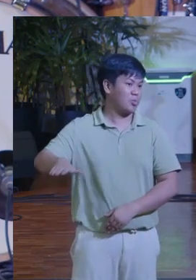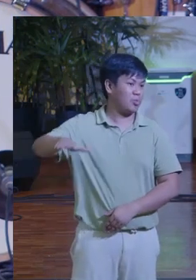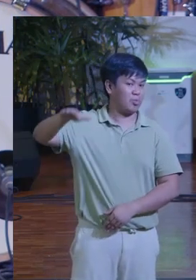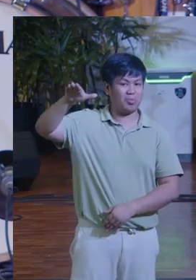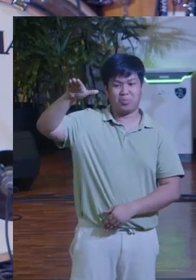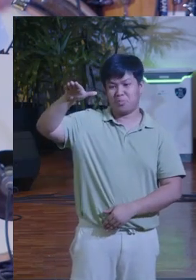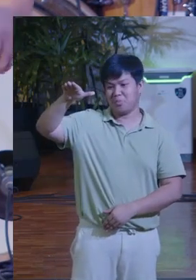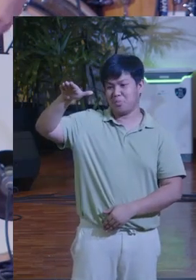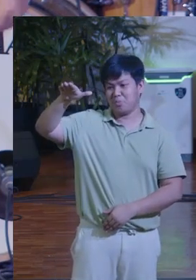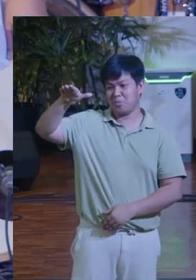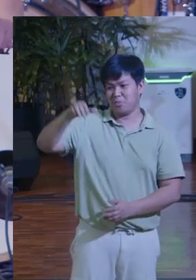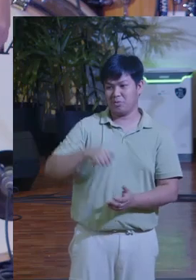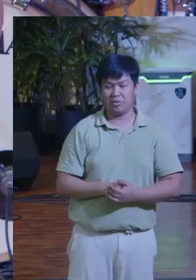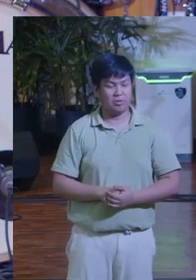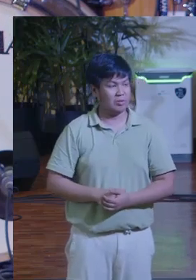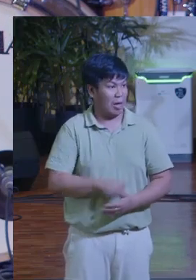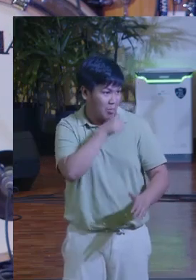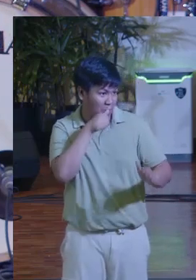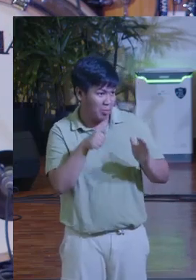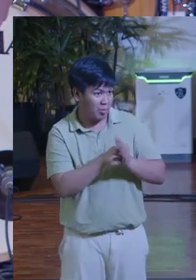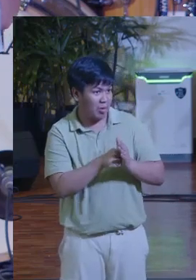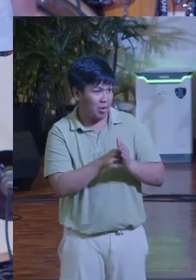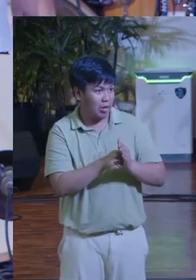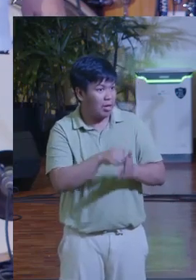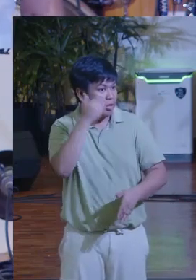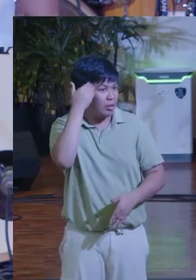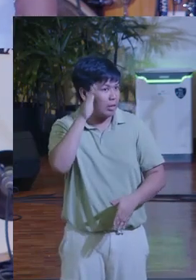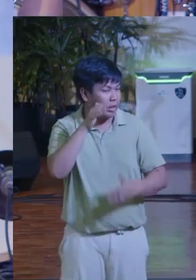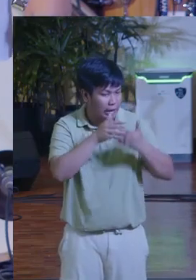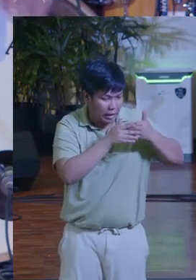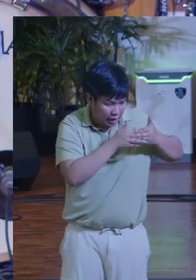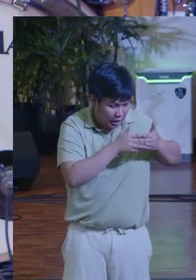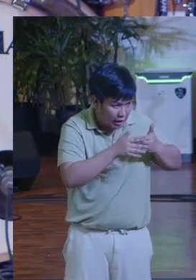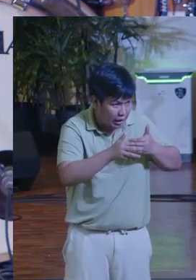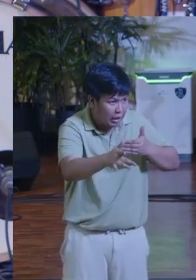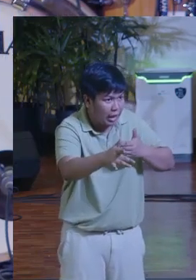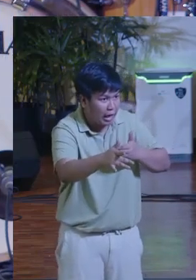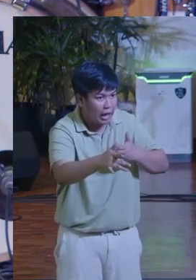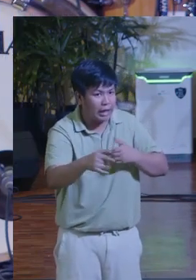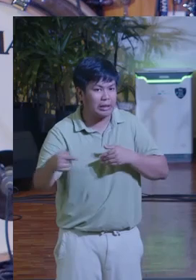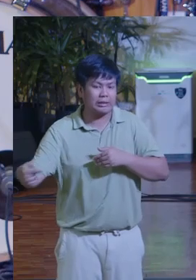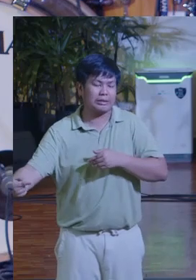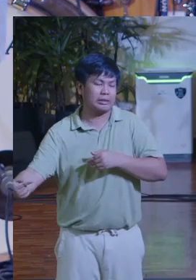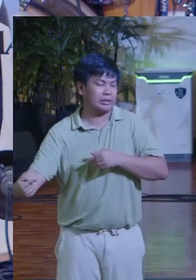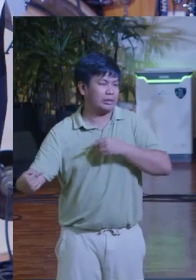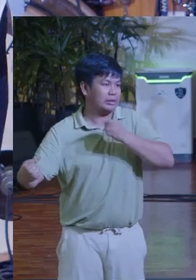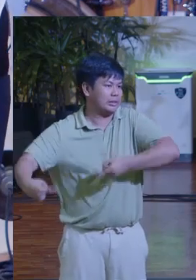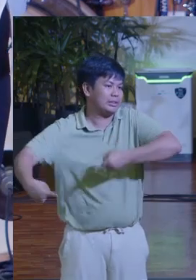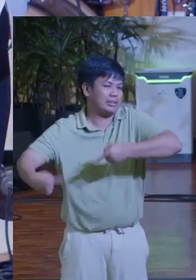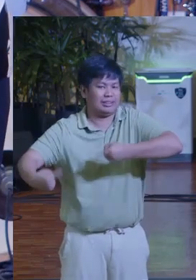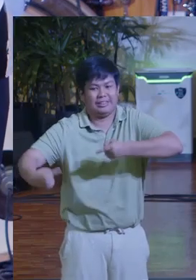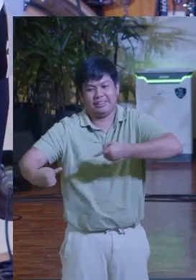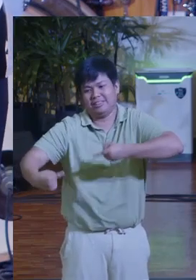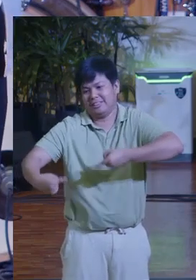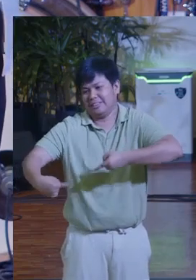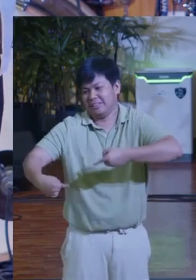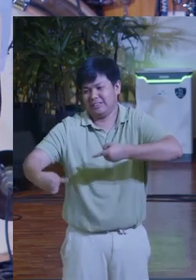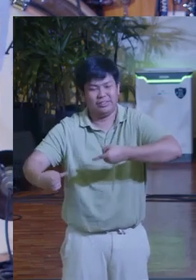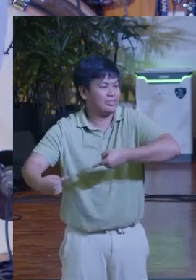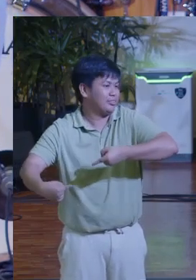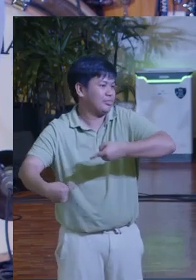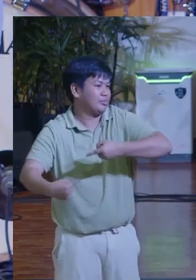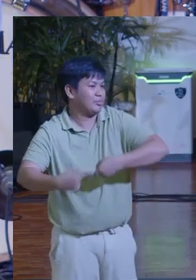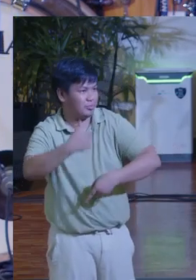alam, ito ang magiging katunggali ng kanyang mga anak sa darating na